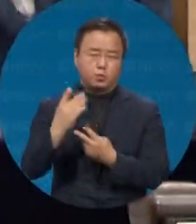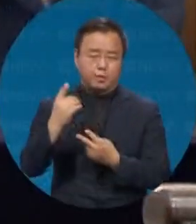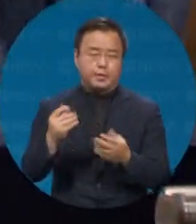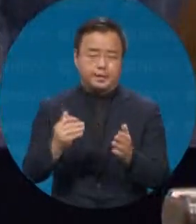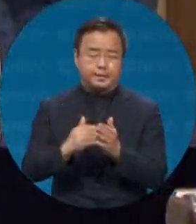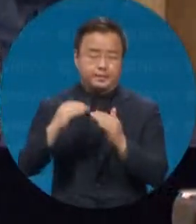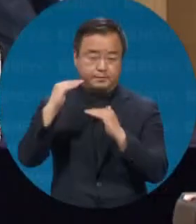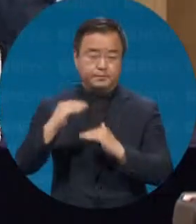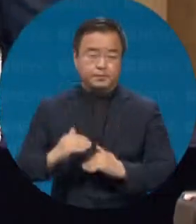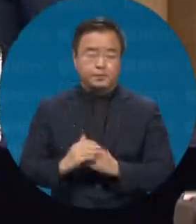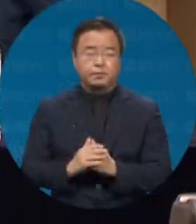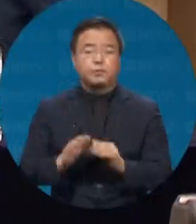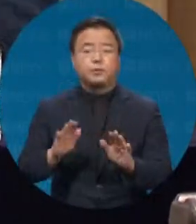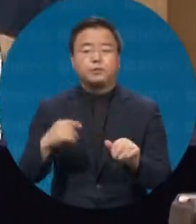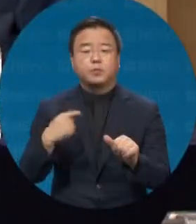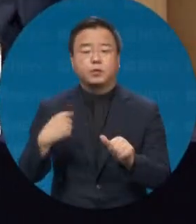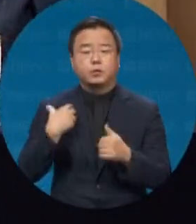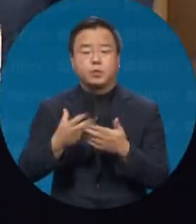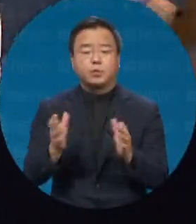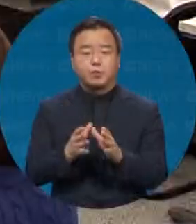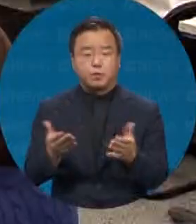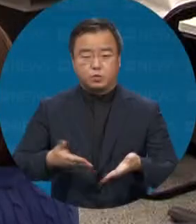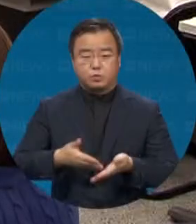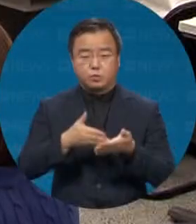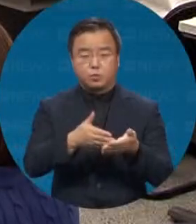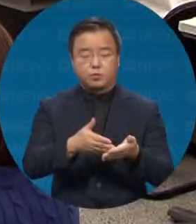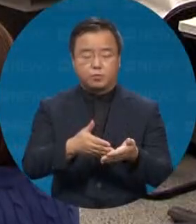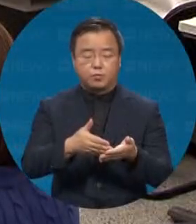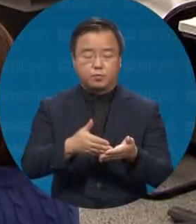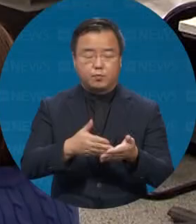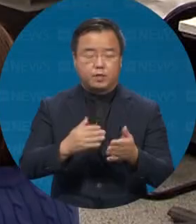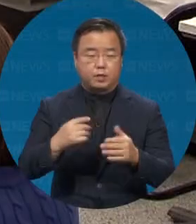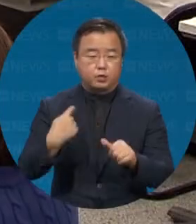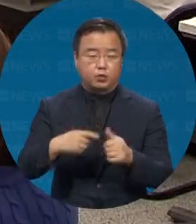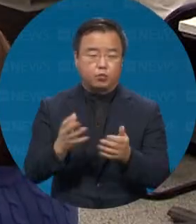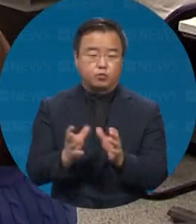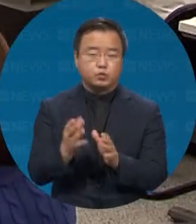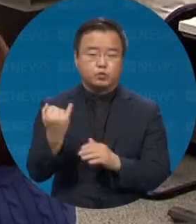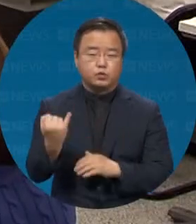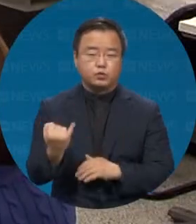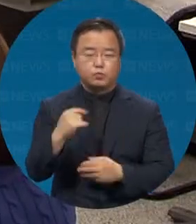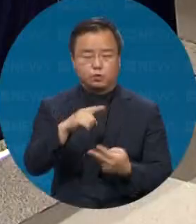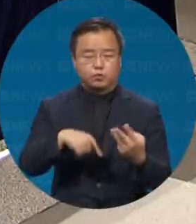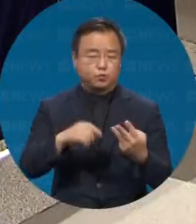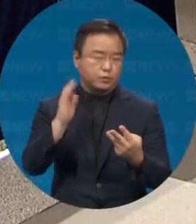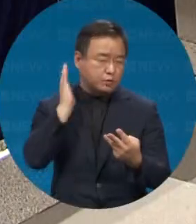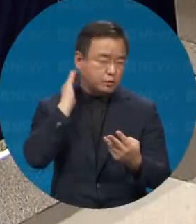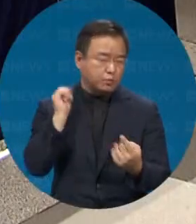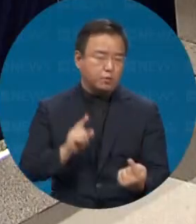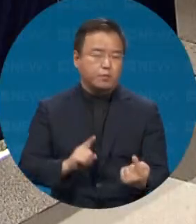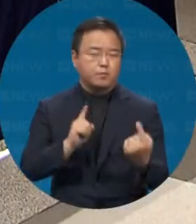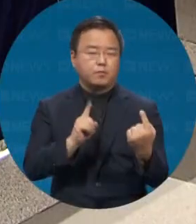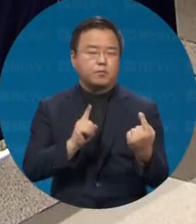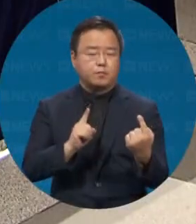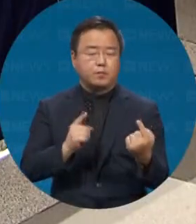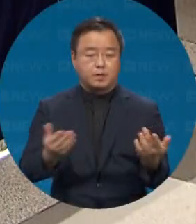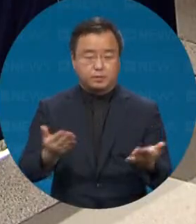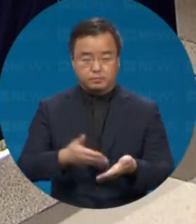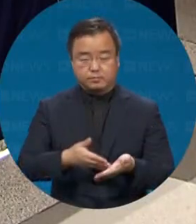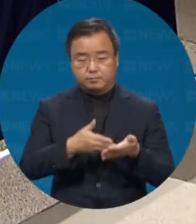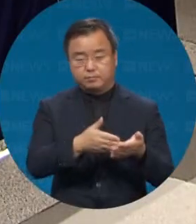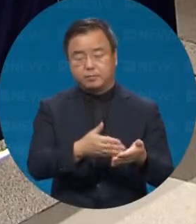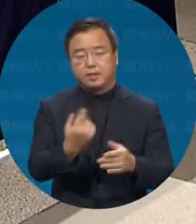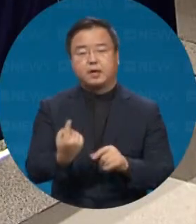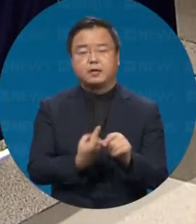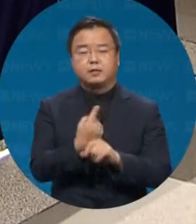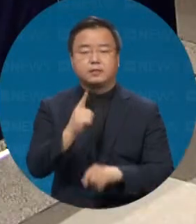오늘 교육부 업무보고 는 박선혜 사이 부총리 겸 교육부 장관이 윤석렬 대통령을 독대 하는 방식으로 1시간 15분 동안